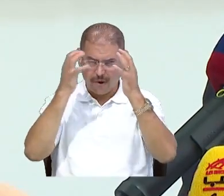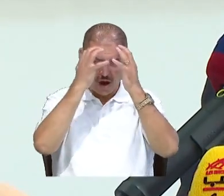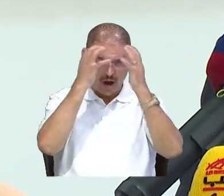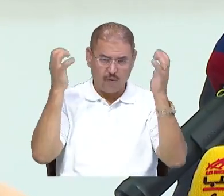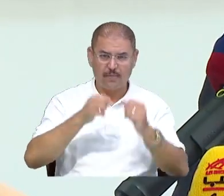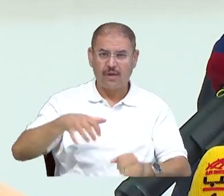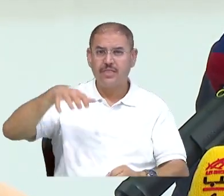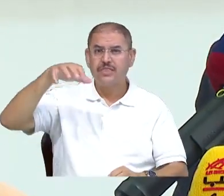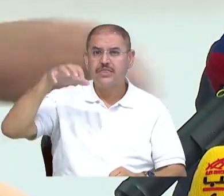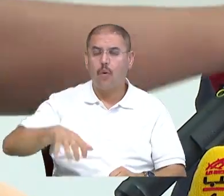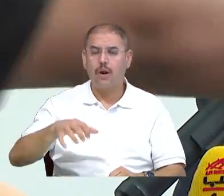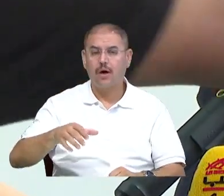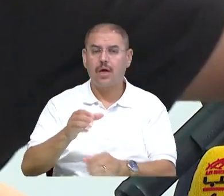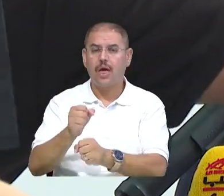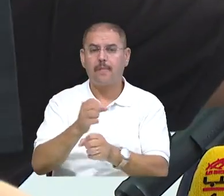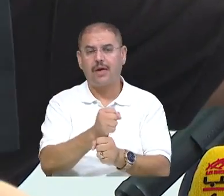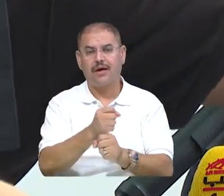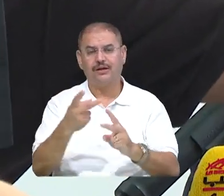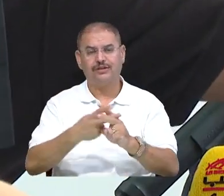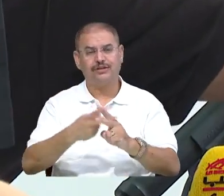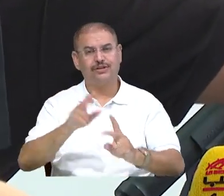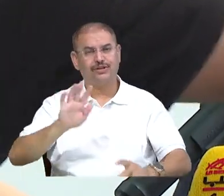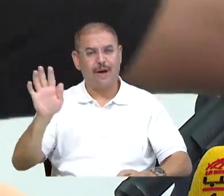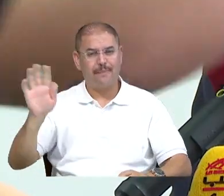الدولة يراعي حماية المواطن، حماية